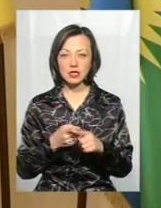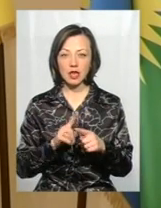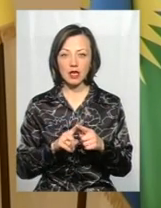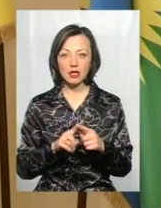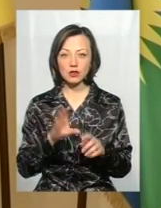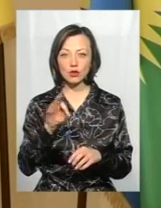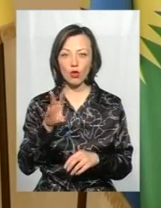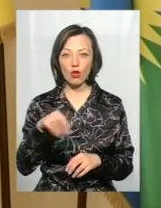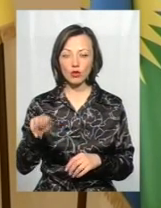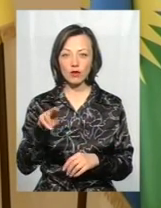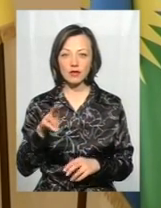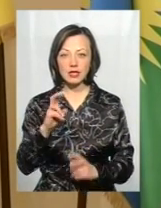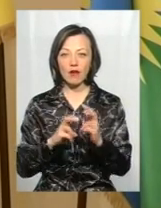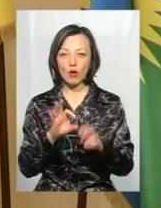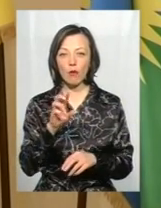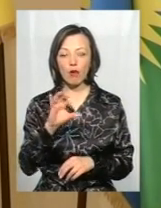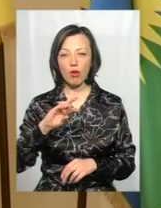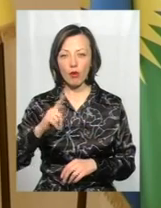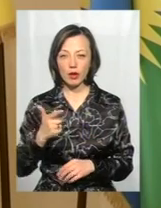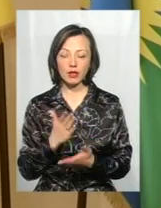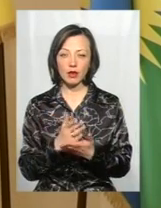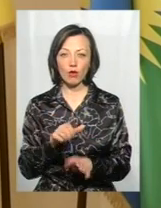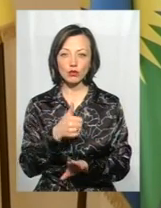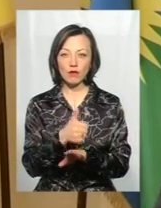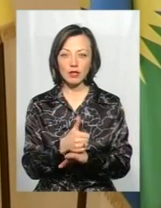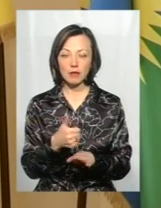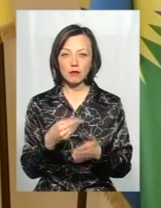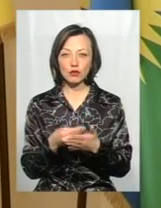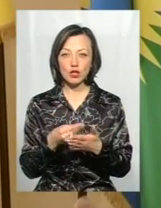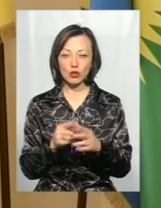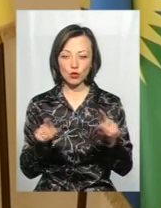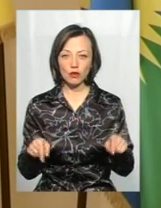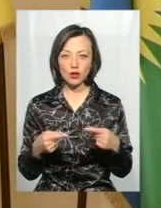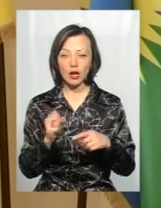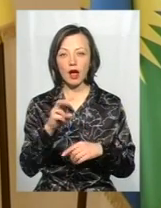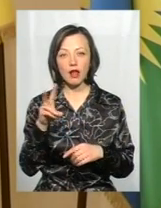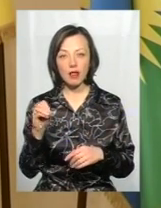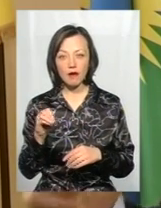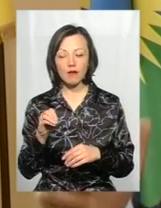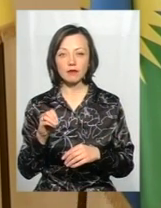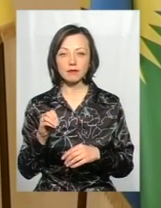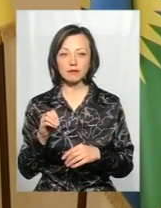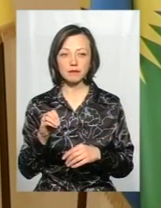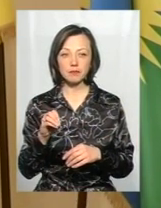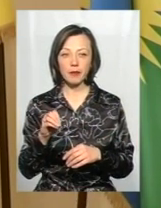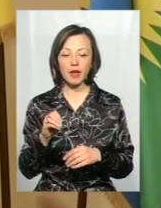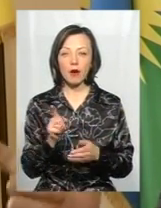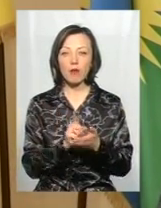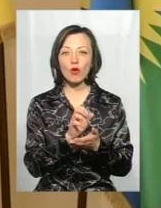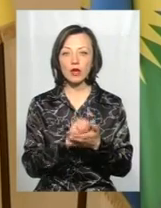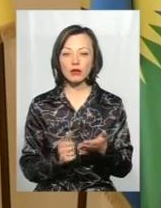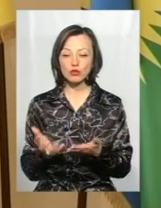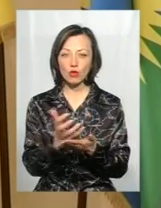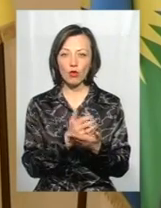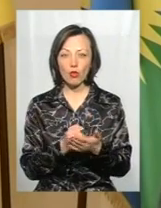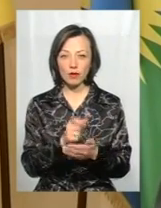наш завод «Оболонь», який є теж основним сплатником податків. Але в основному податок з доходів